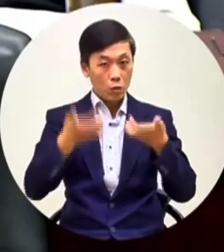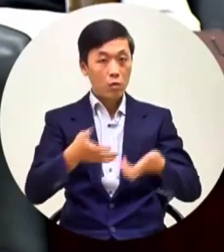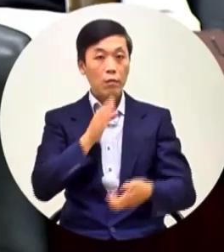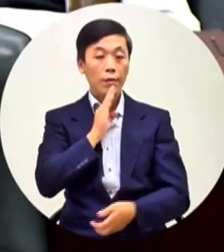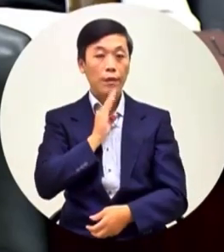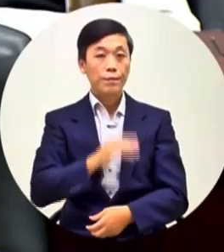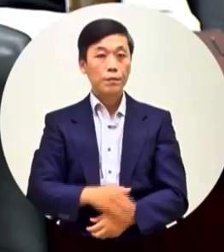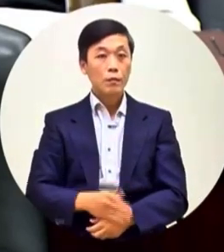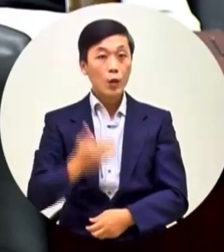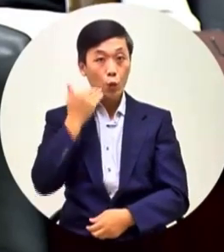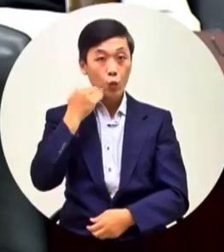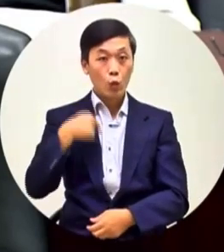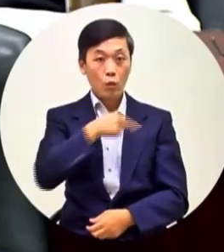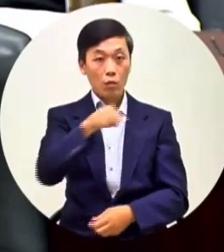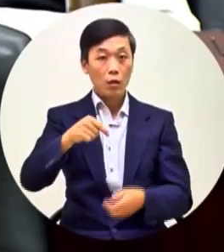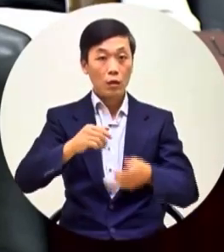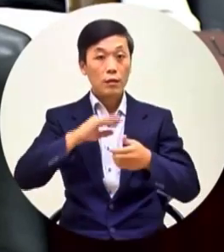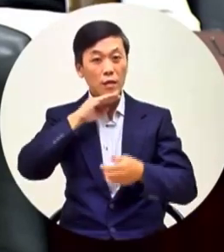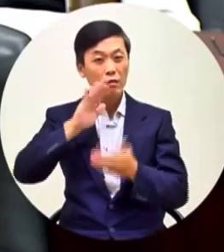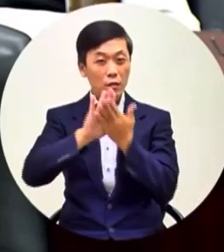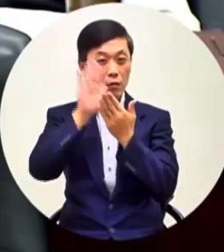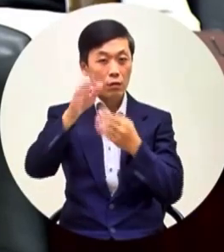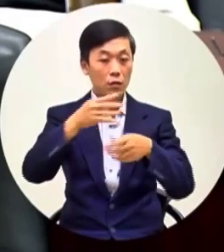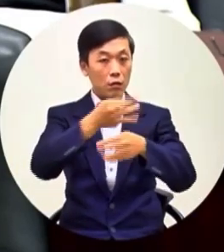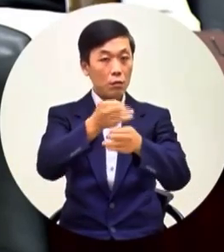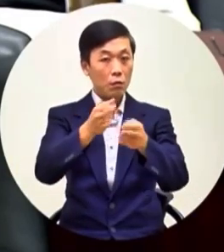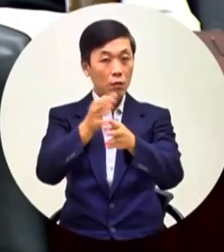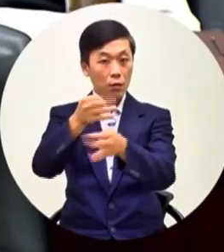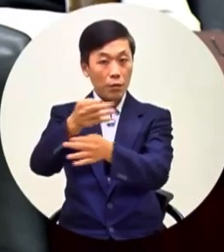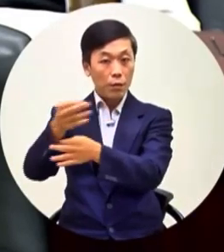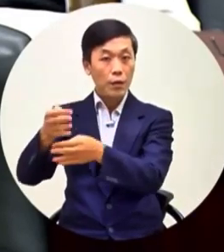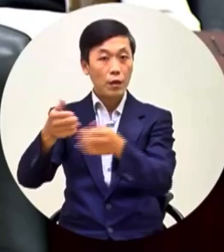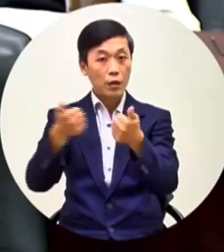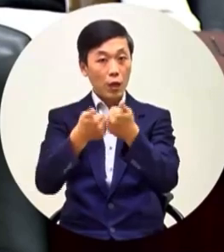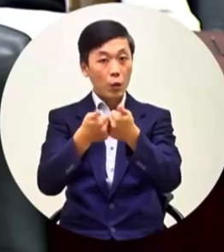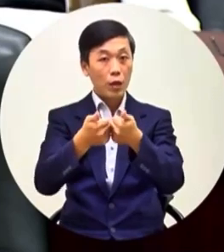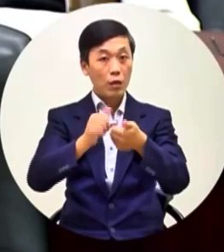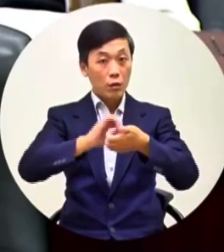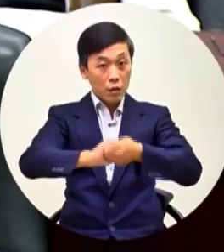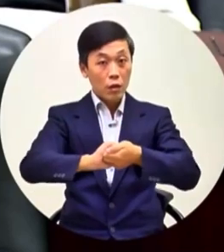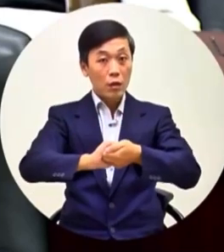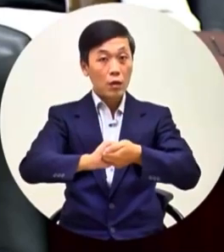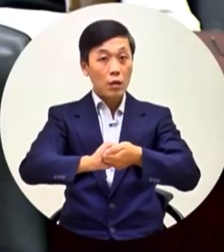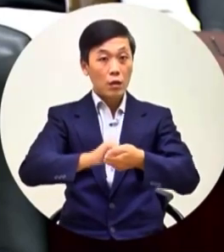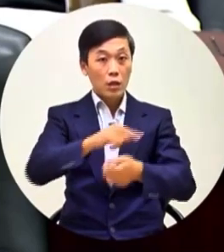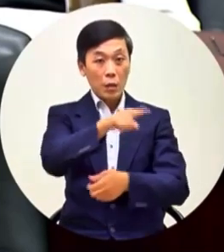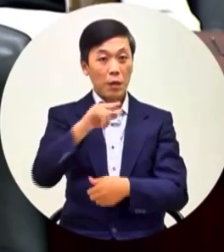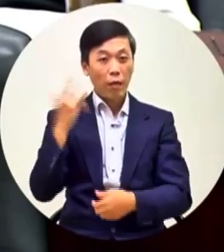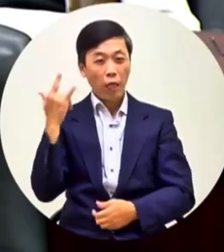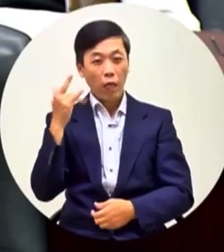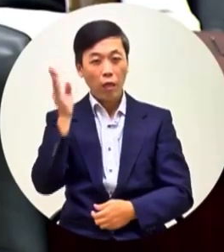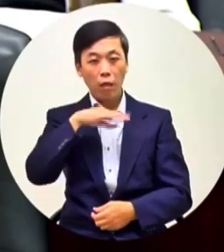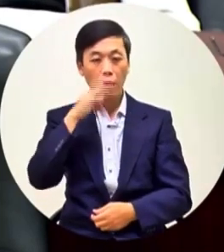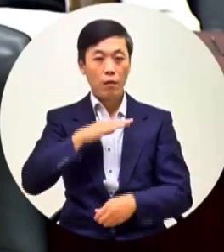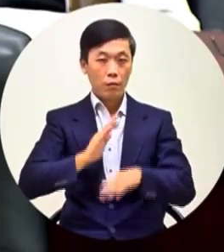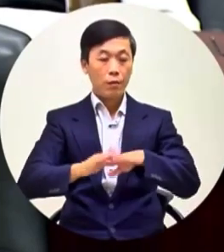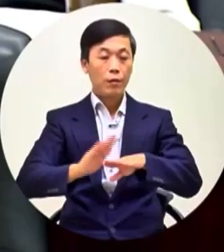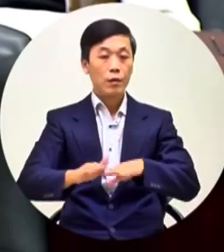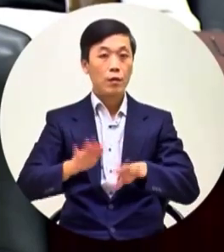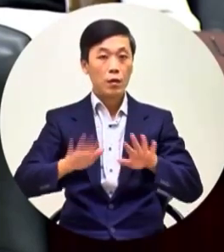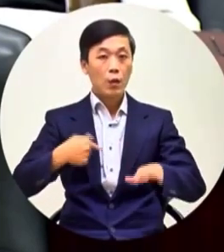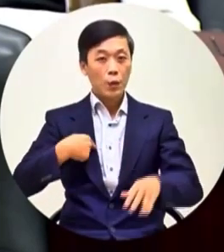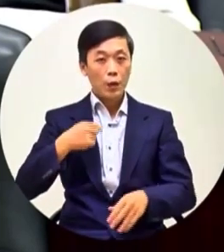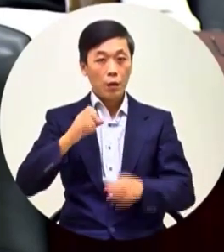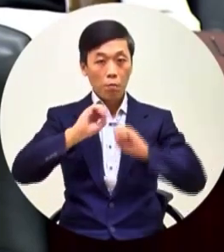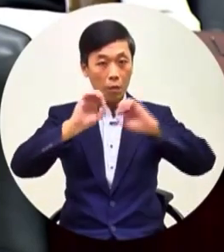果我们真的等到定期大会再召开的时候，搞不好有些厂商跟市民已经动不了啊。所以我们在这边强烈的呼